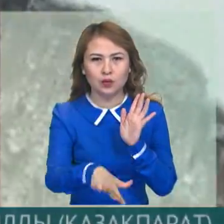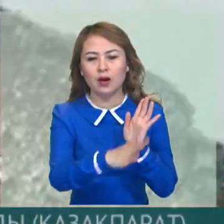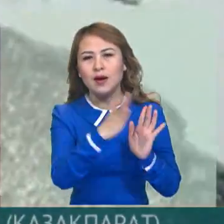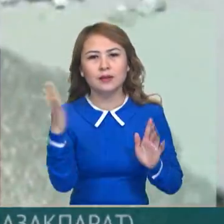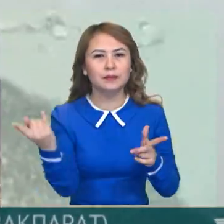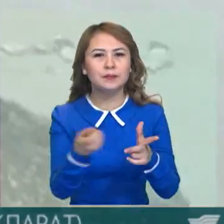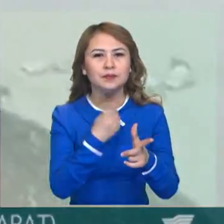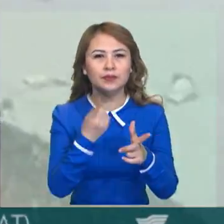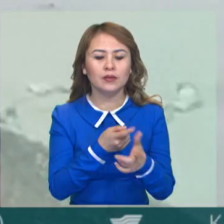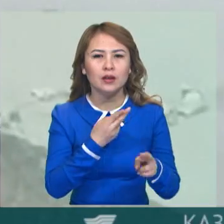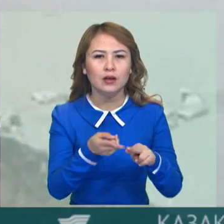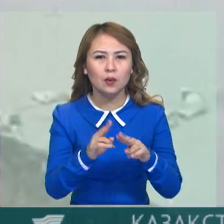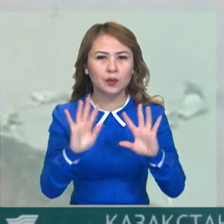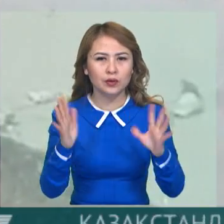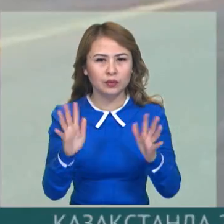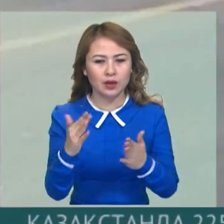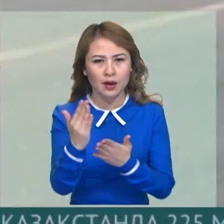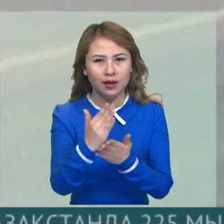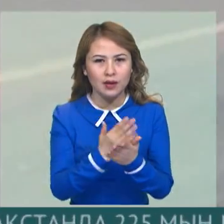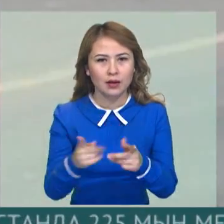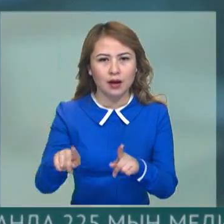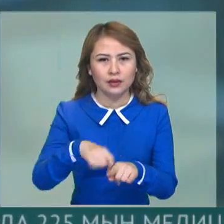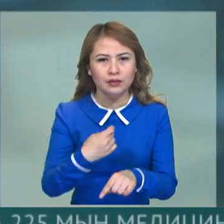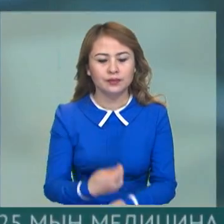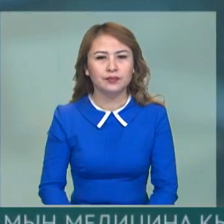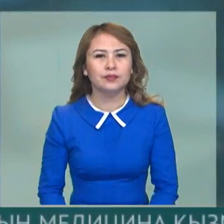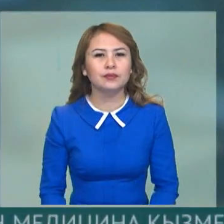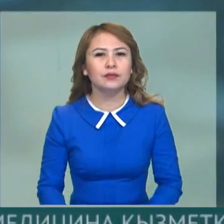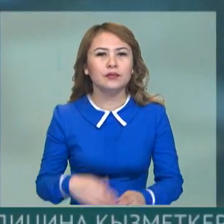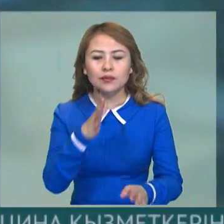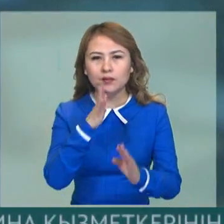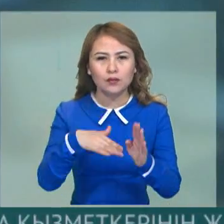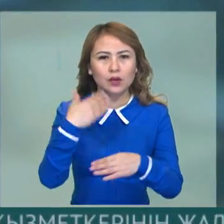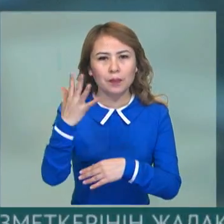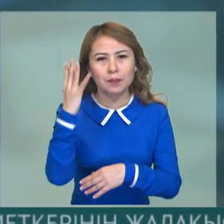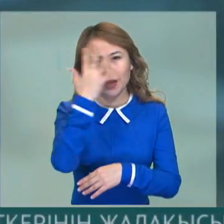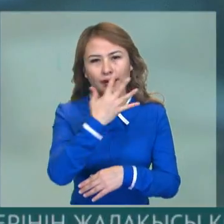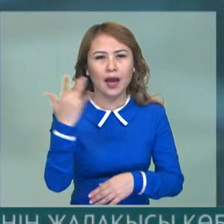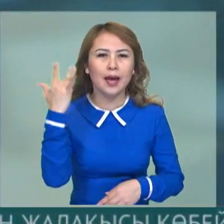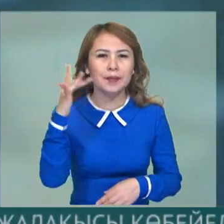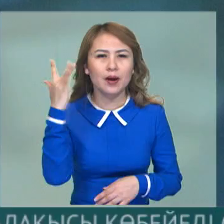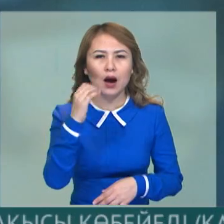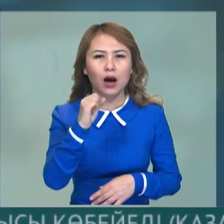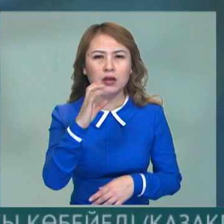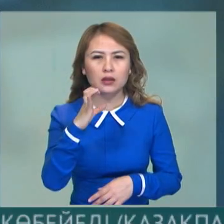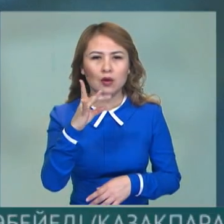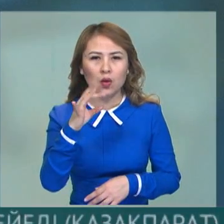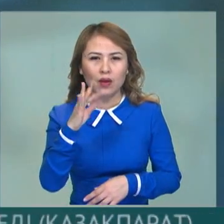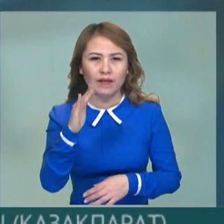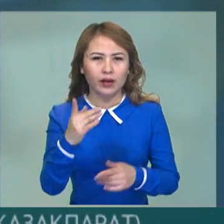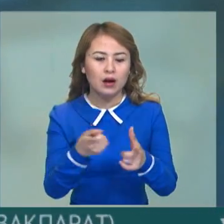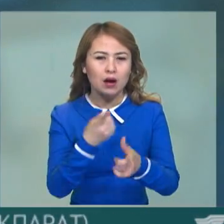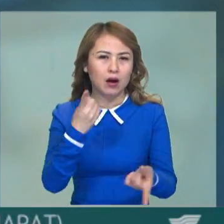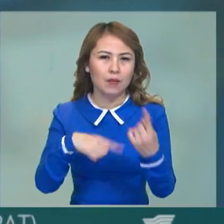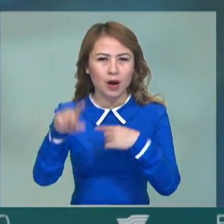650-ден астам елді мекенінде төтенше жағдай режимін жариялады. Алдағы 5 жылда америкалық астронавтар айға оралуы